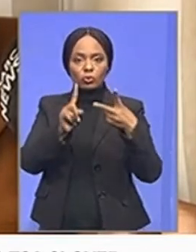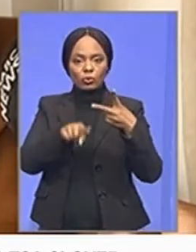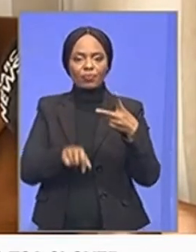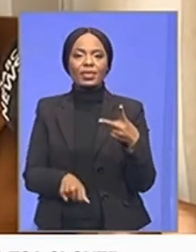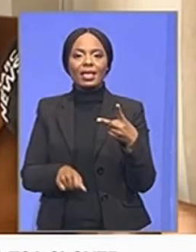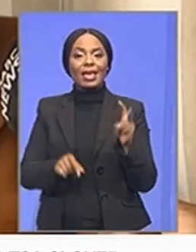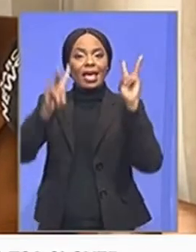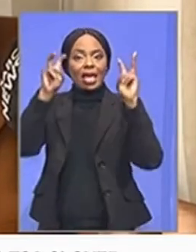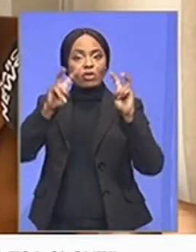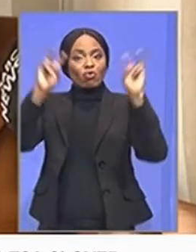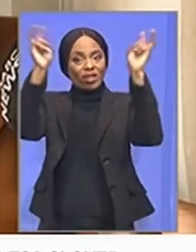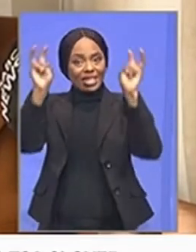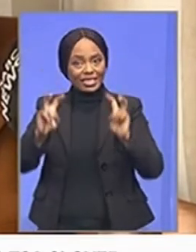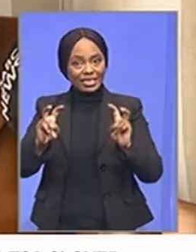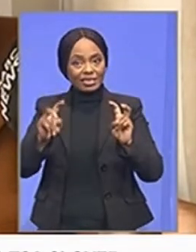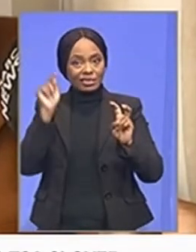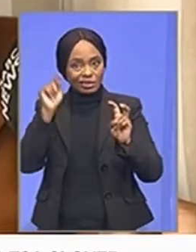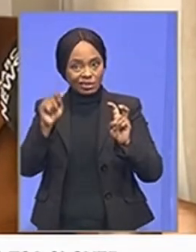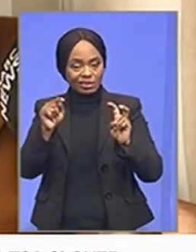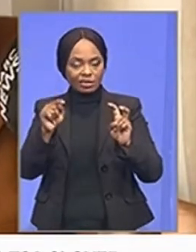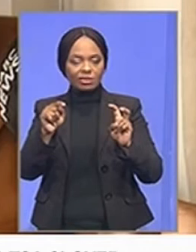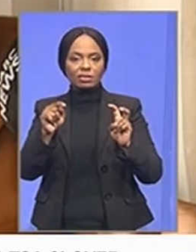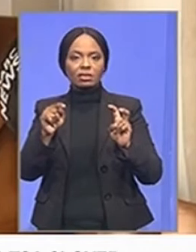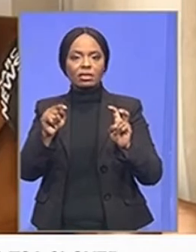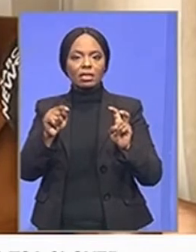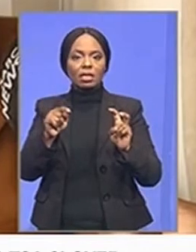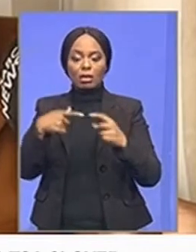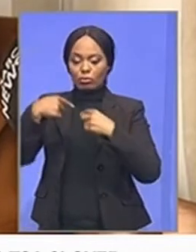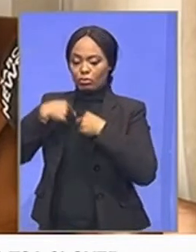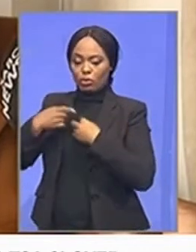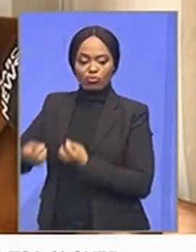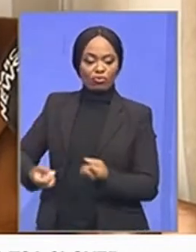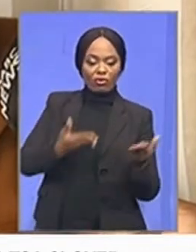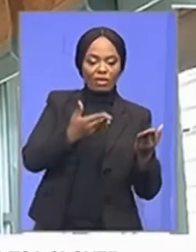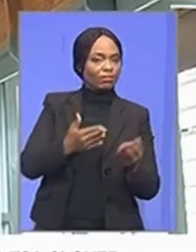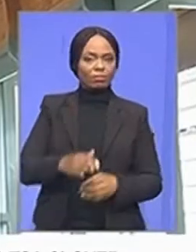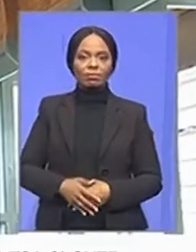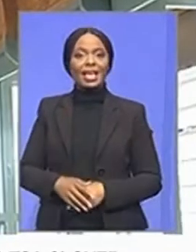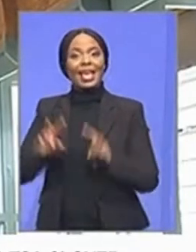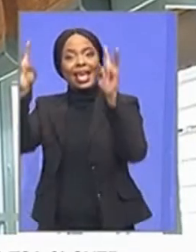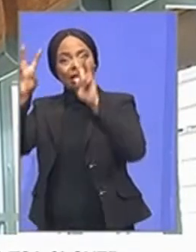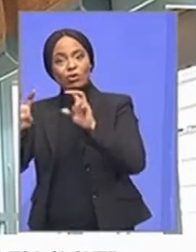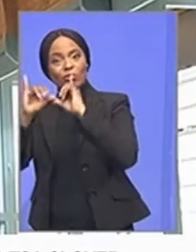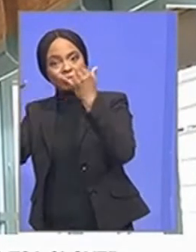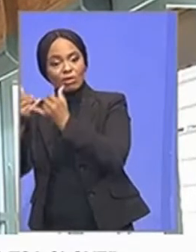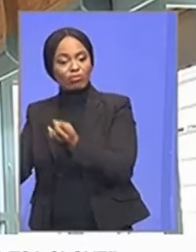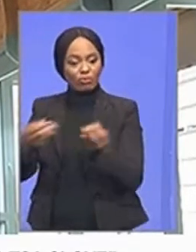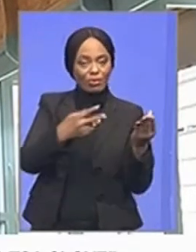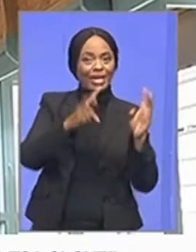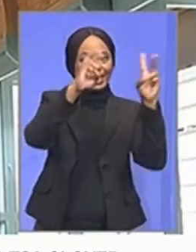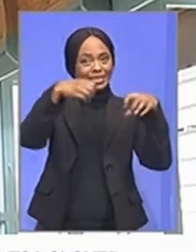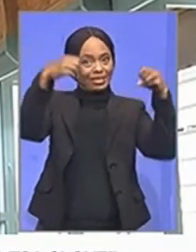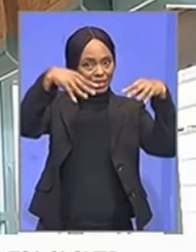motlakase ga se a se rona re o provide ke Eskom. Le fa puso ya province ya North West e lekile go